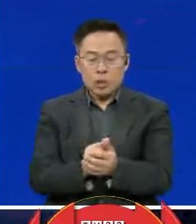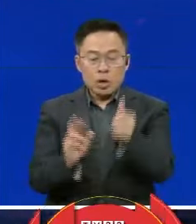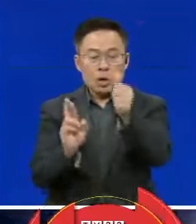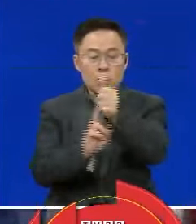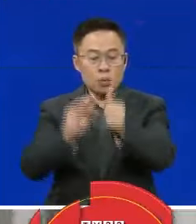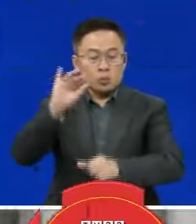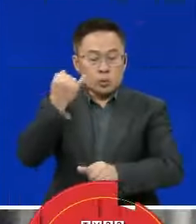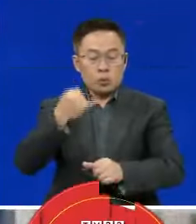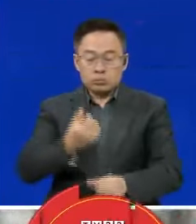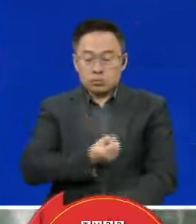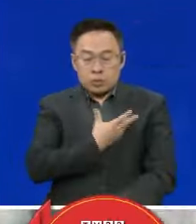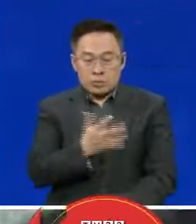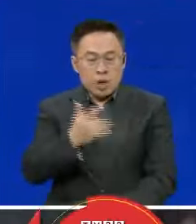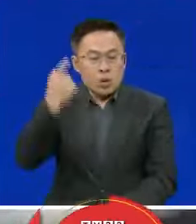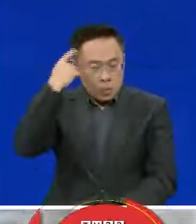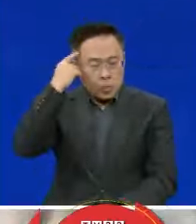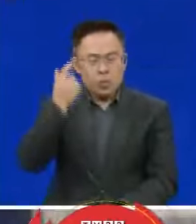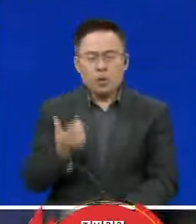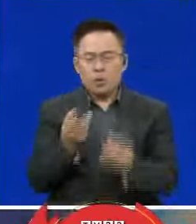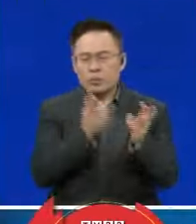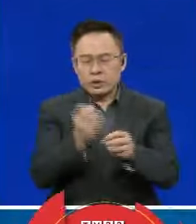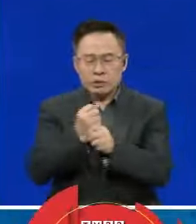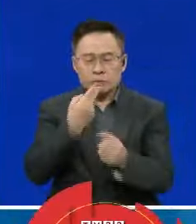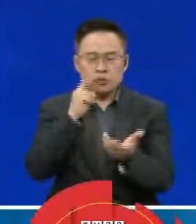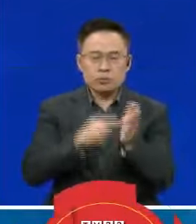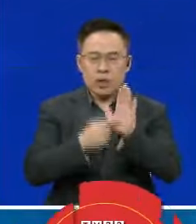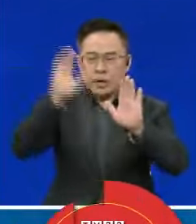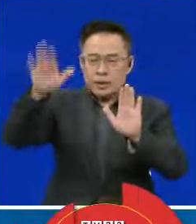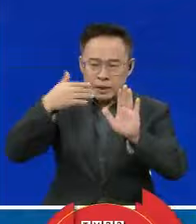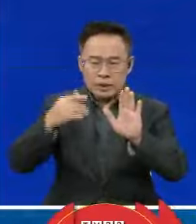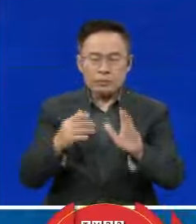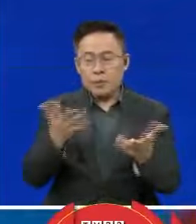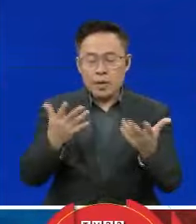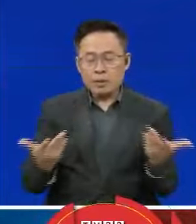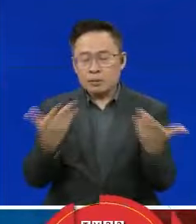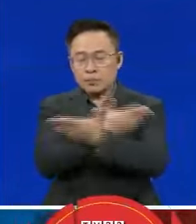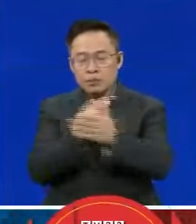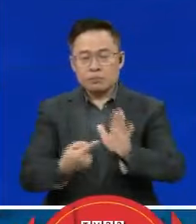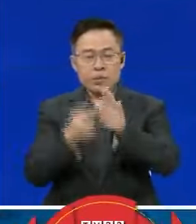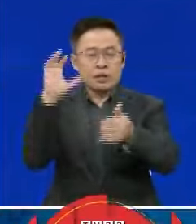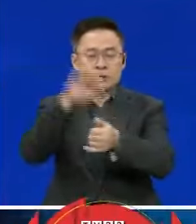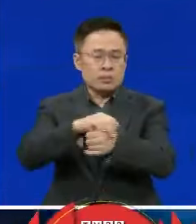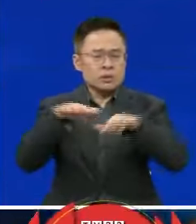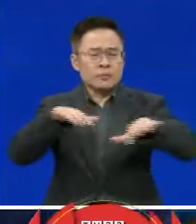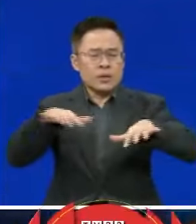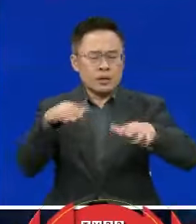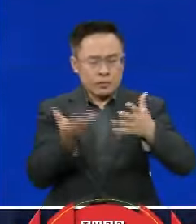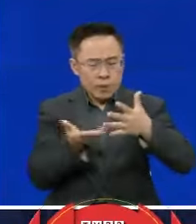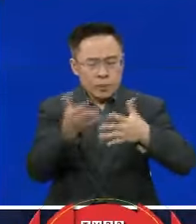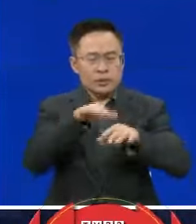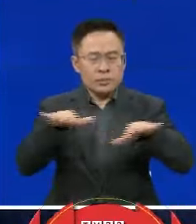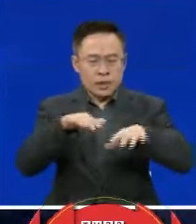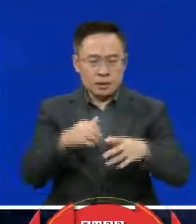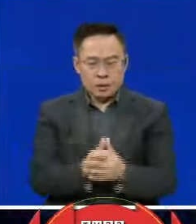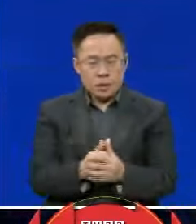ายจับนะเพราะว่ารู้กระบวนการอยู่แล้วแล้วก็ไปสน.เตาปูนเพื่อเข้าสู่กระบวนการด้วยยืนยันว่าท่านไม่ได้กังวล